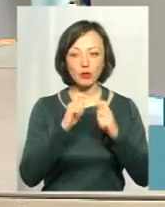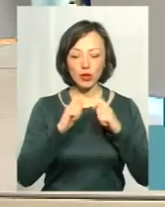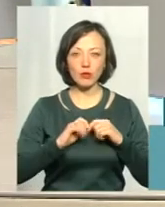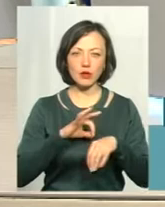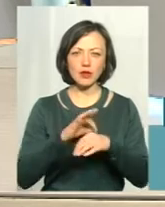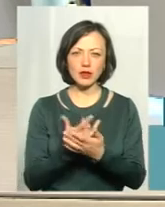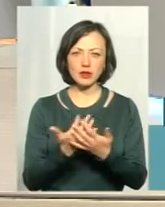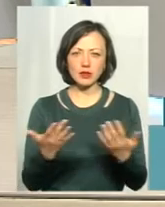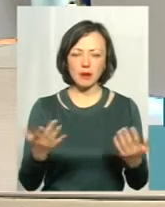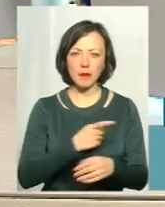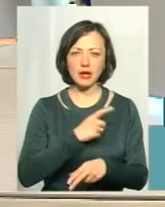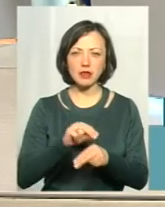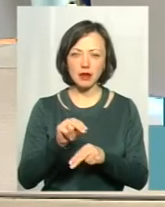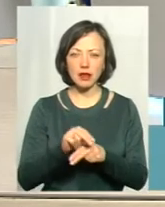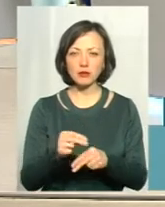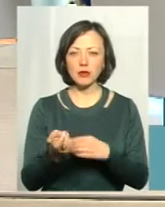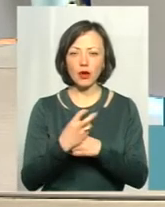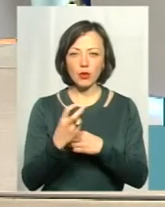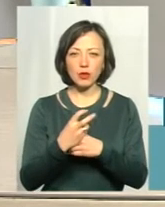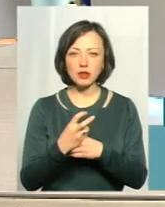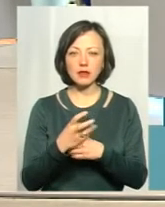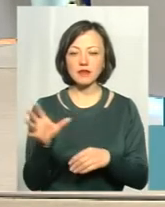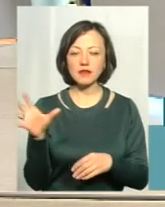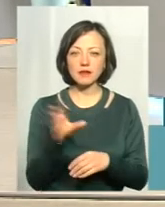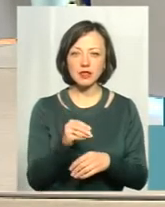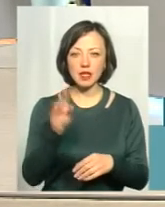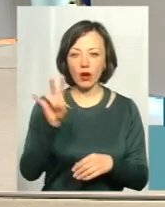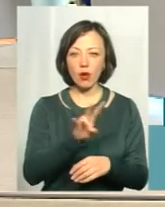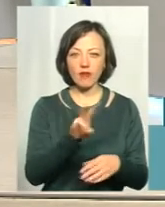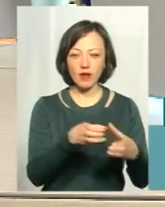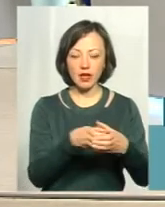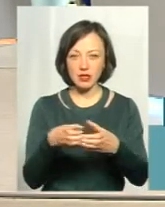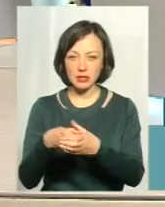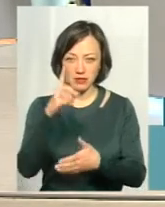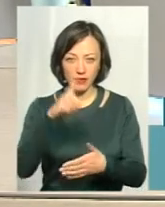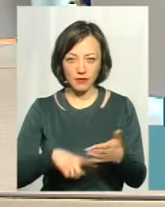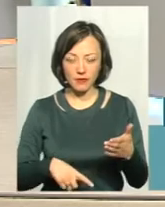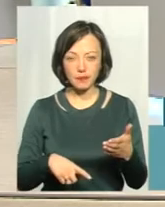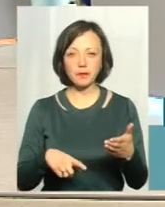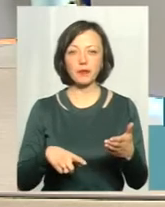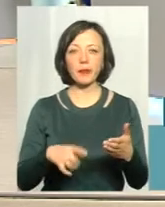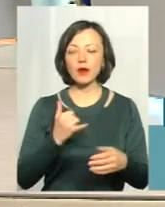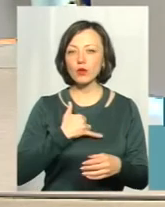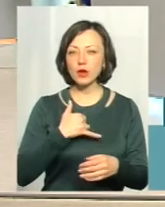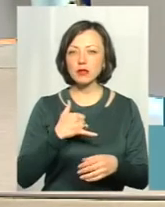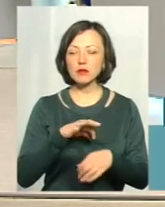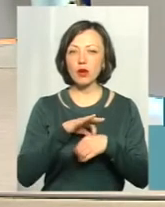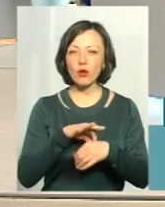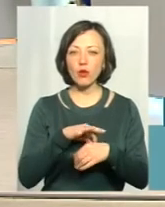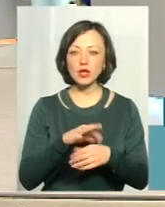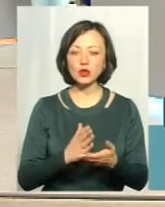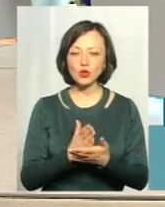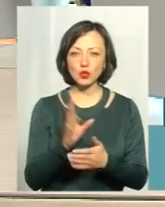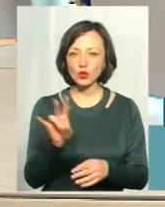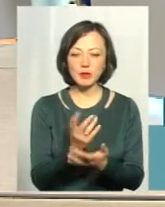проводимо різноманітні майстер-класи. До нас приходять всі конфесії релігії. В нас проходять